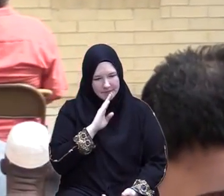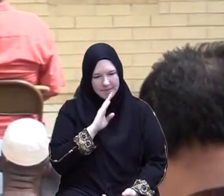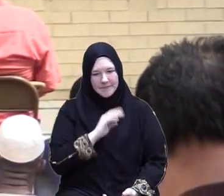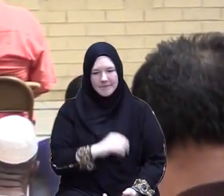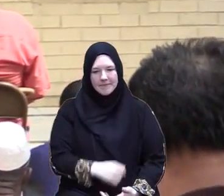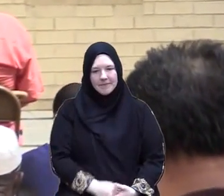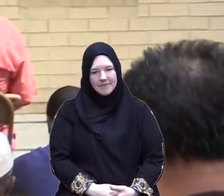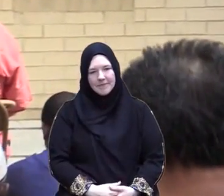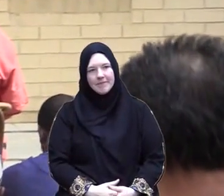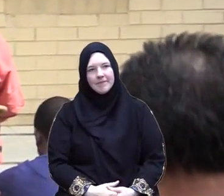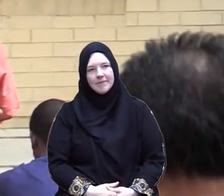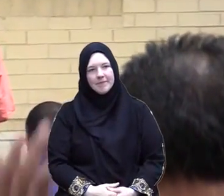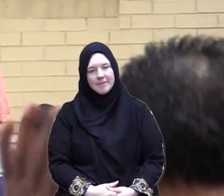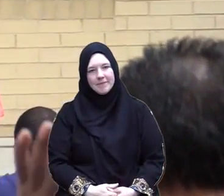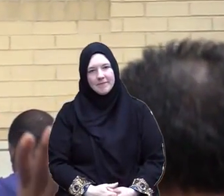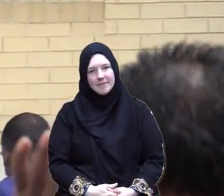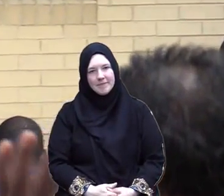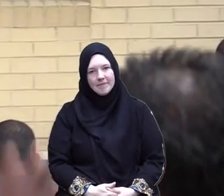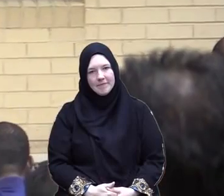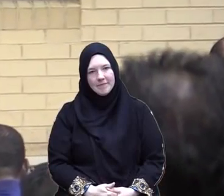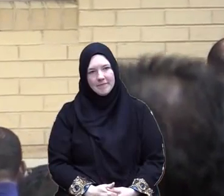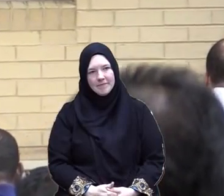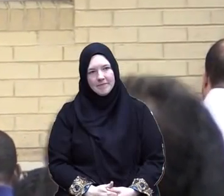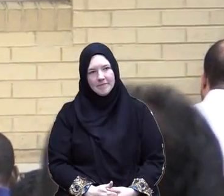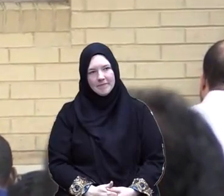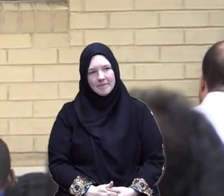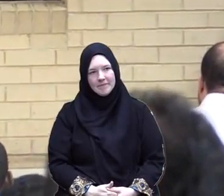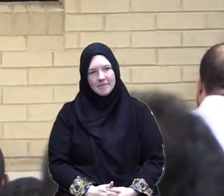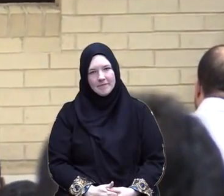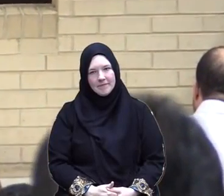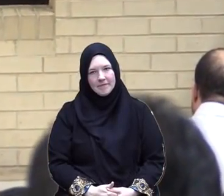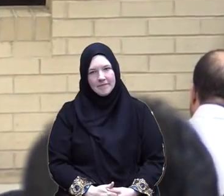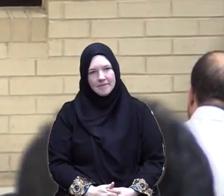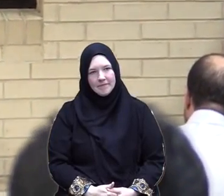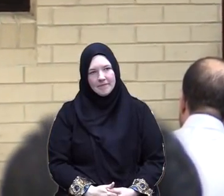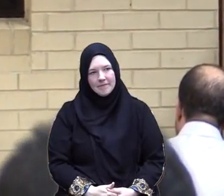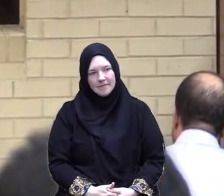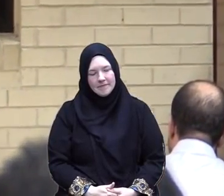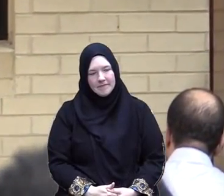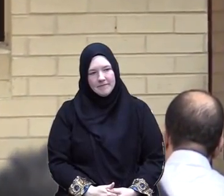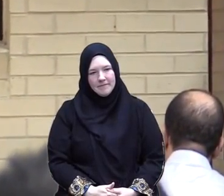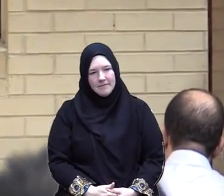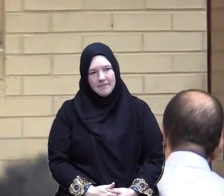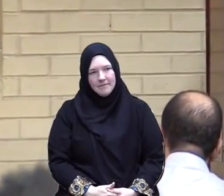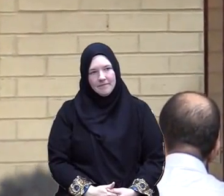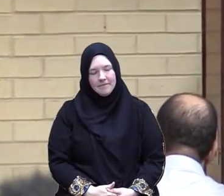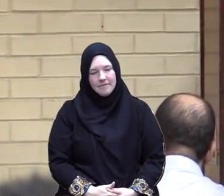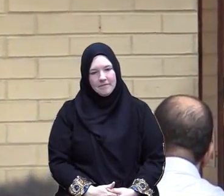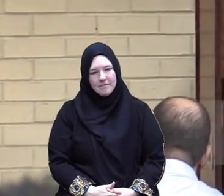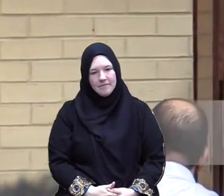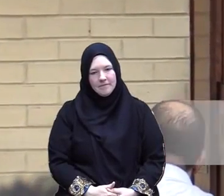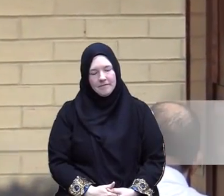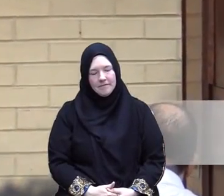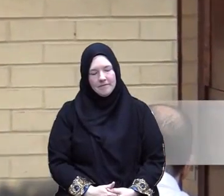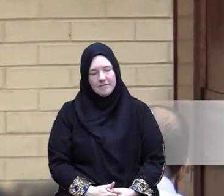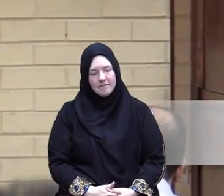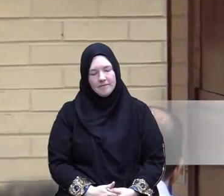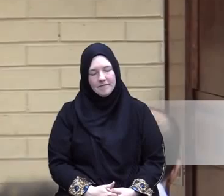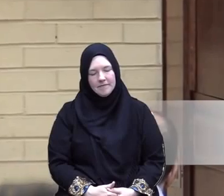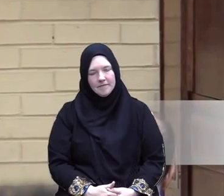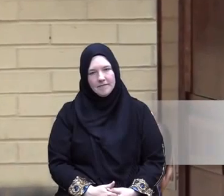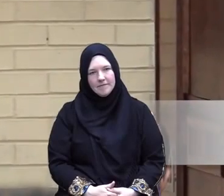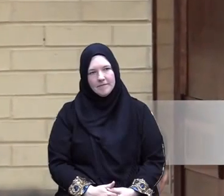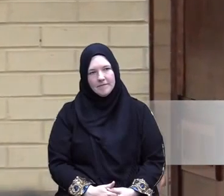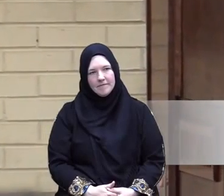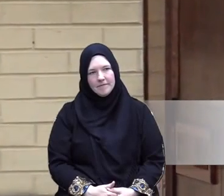أنفسنا ومن سيئات أعمالنا من يهدي الله فلا مضل له ومن يضلل فلا هادي له ولا حول